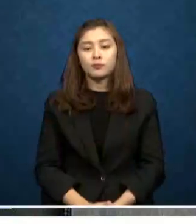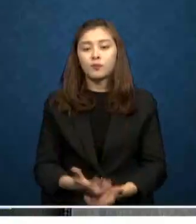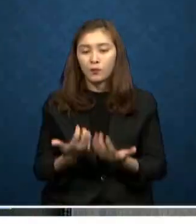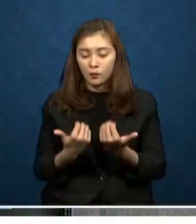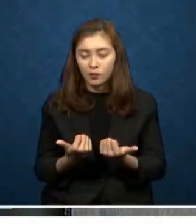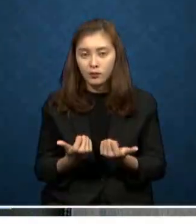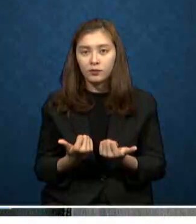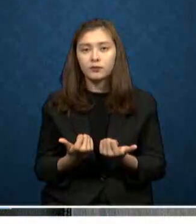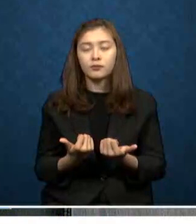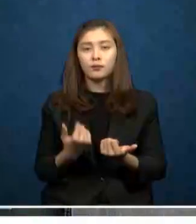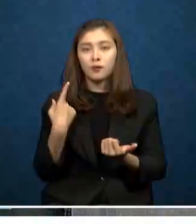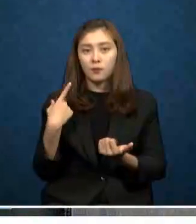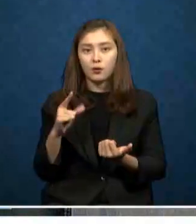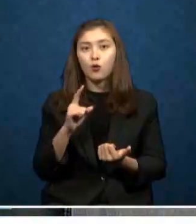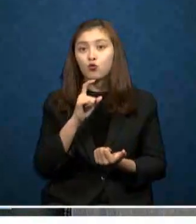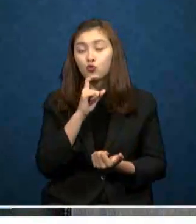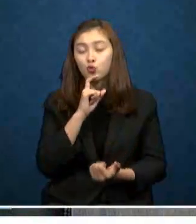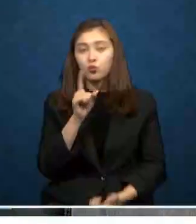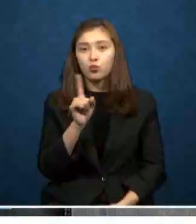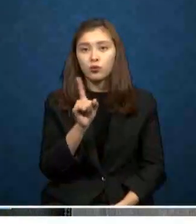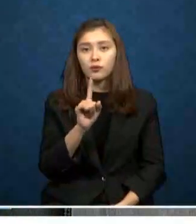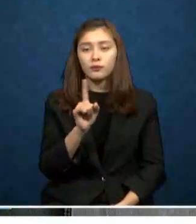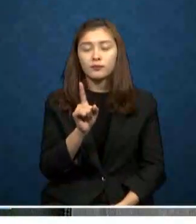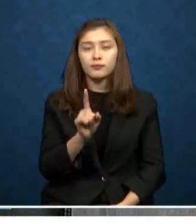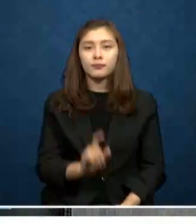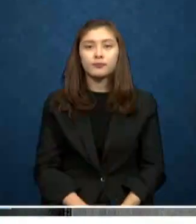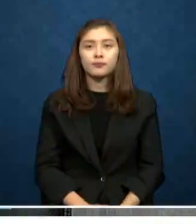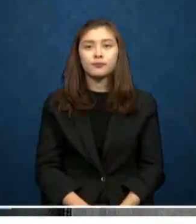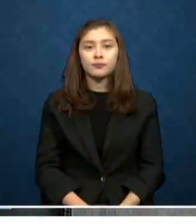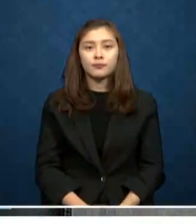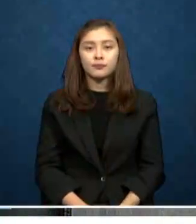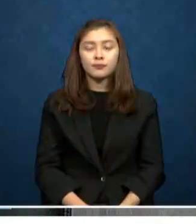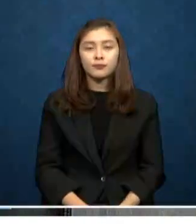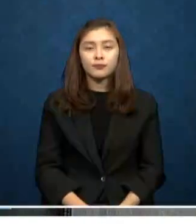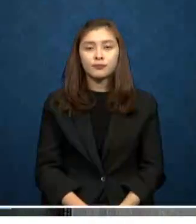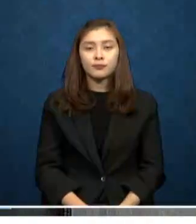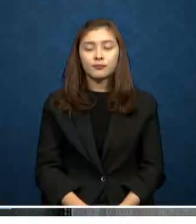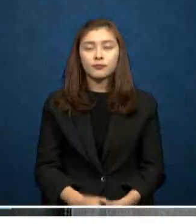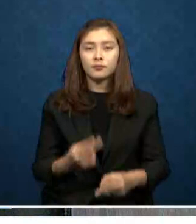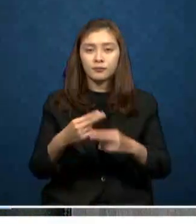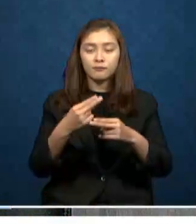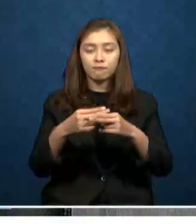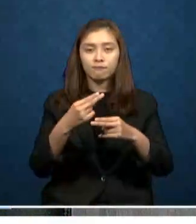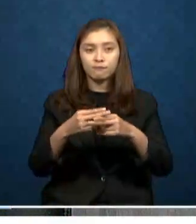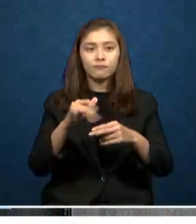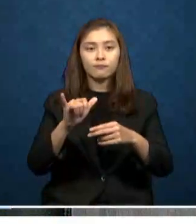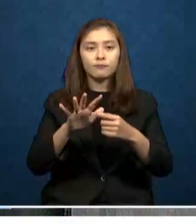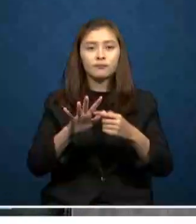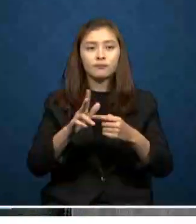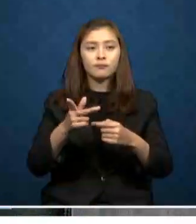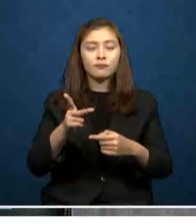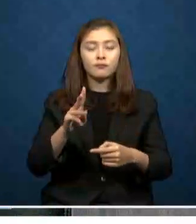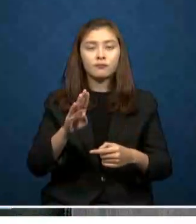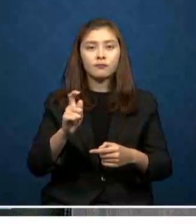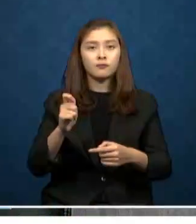มงานของปออินทปาลิตของยาขอบเหล่านี้ทายาทเขา